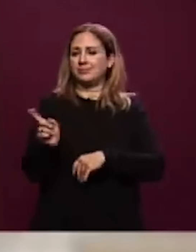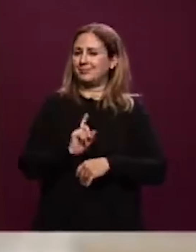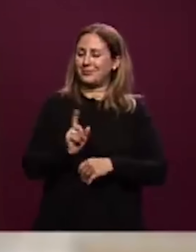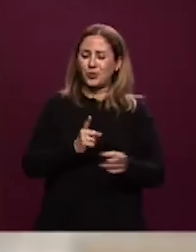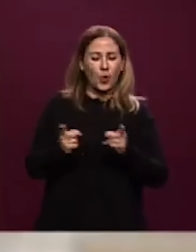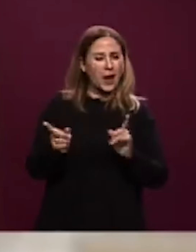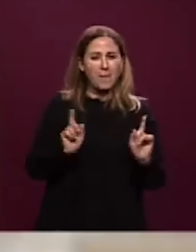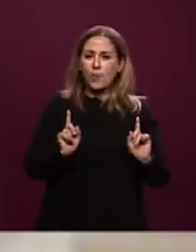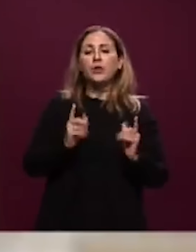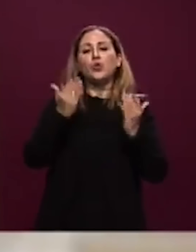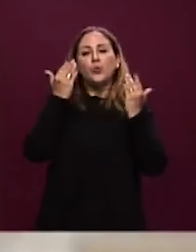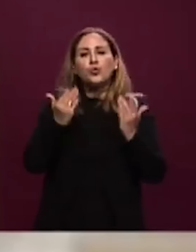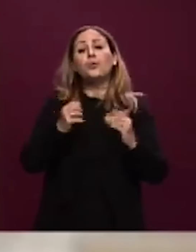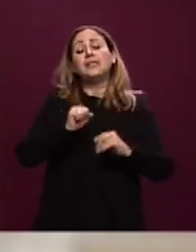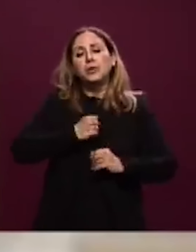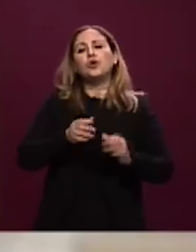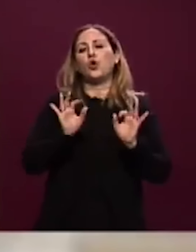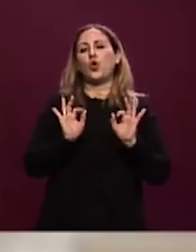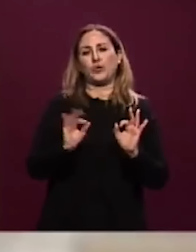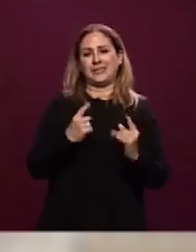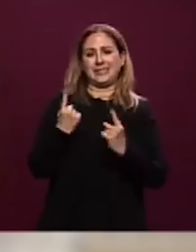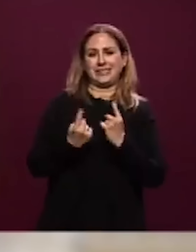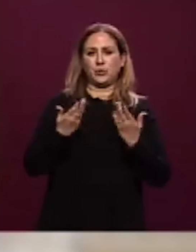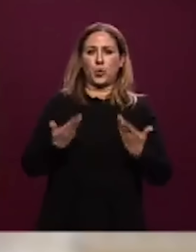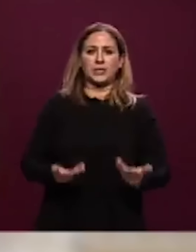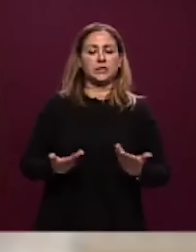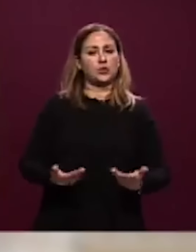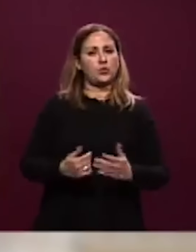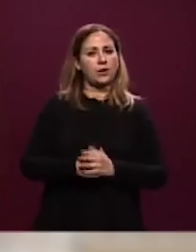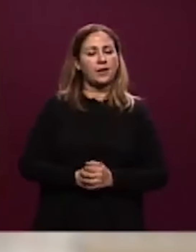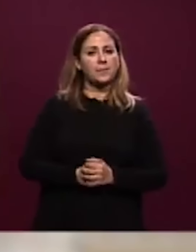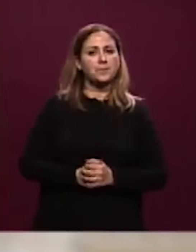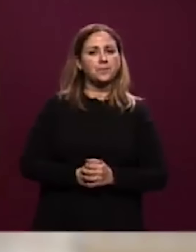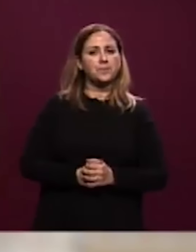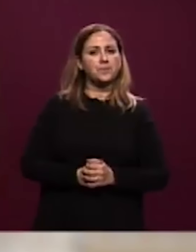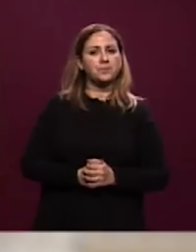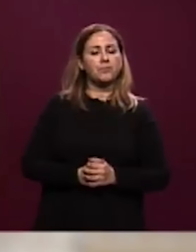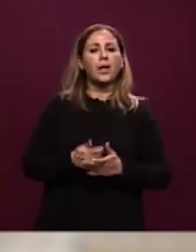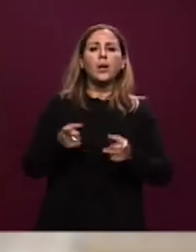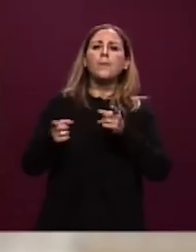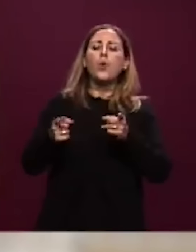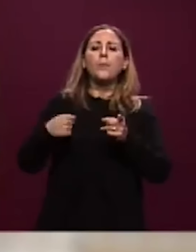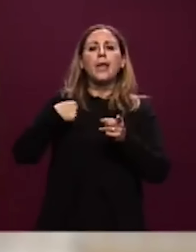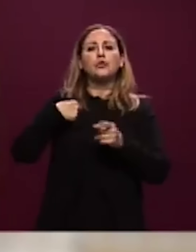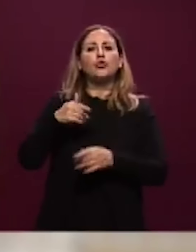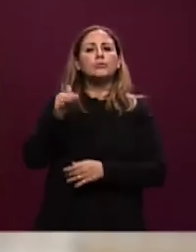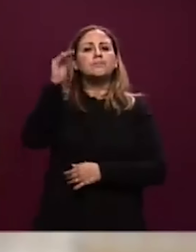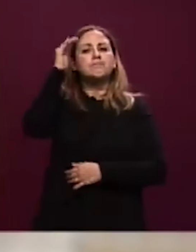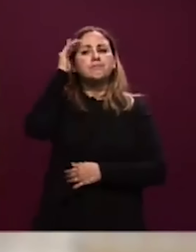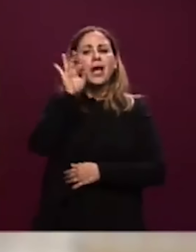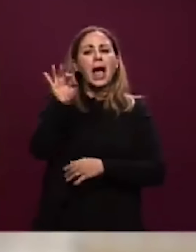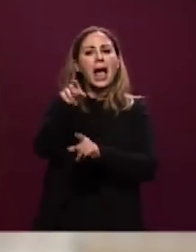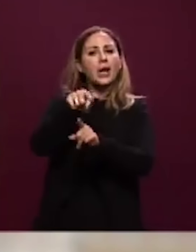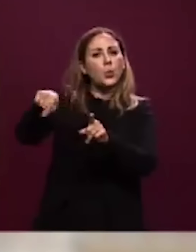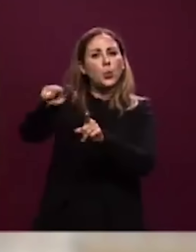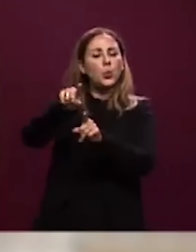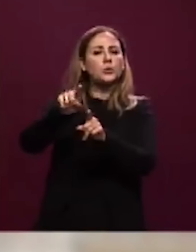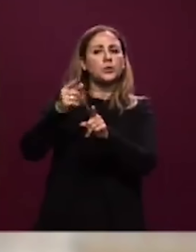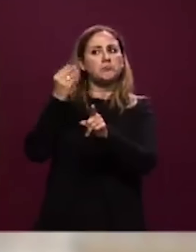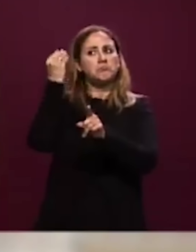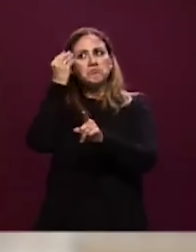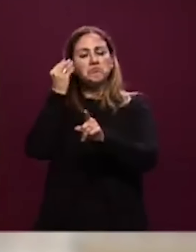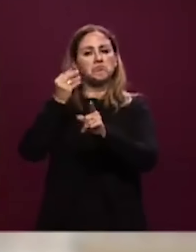E allora, quando io sento questi commentatori e sento che ogni